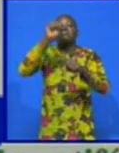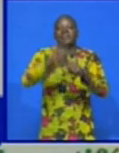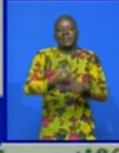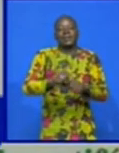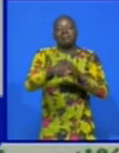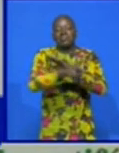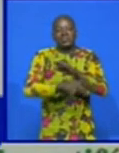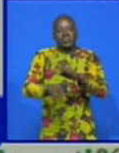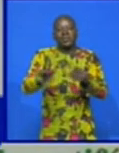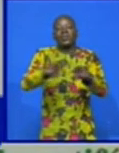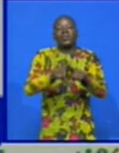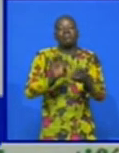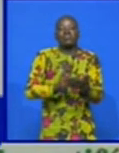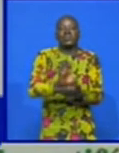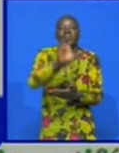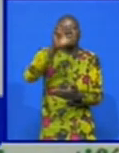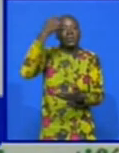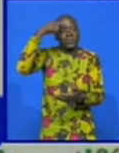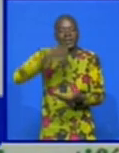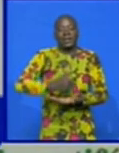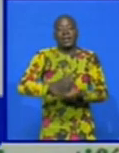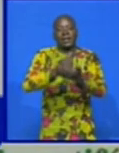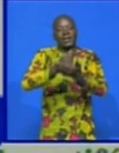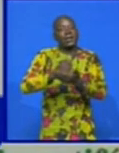comme du secondaire pour qu'elles aident à tirer